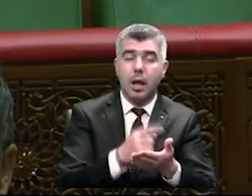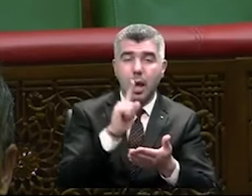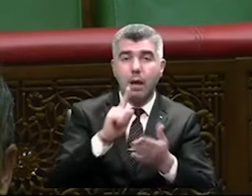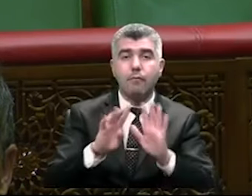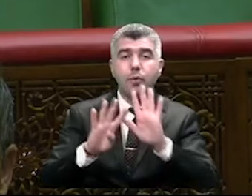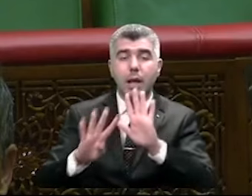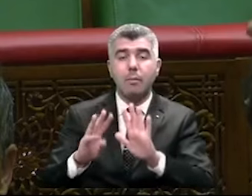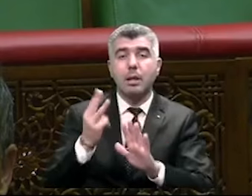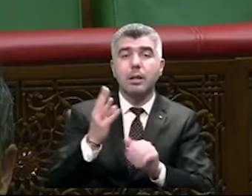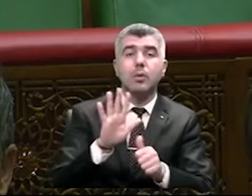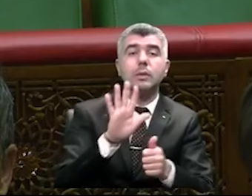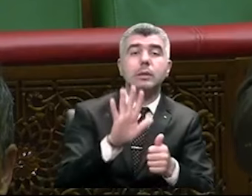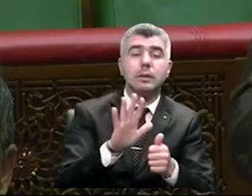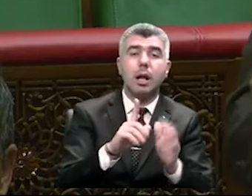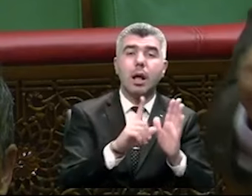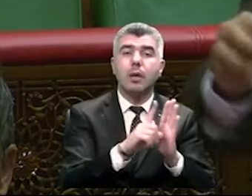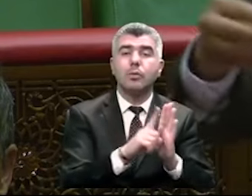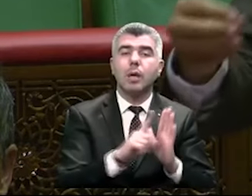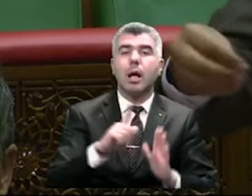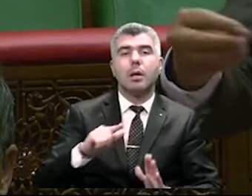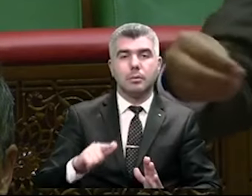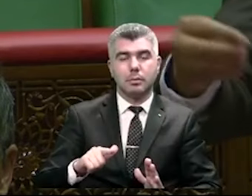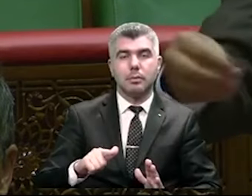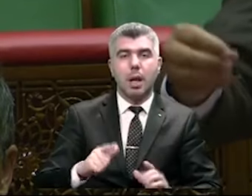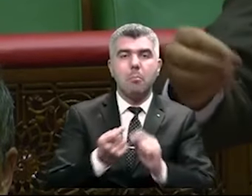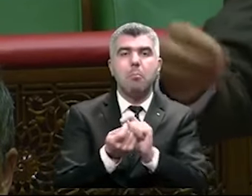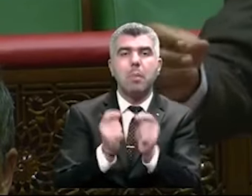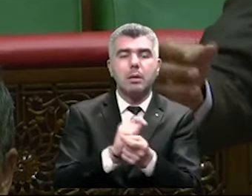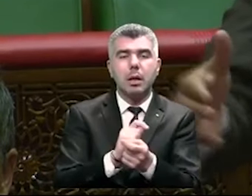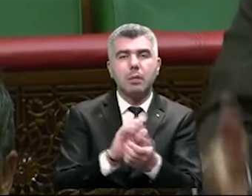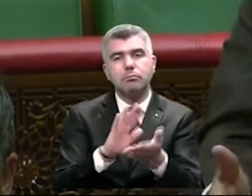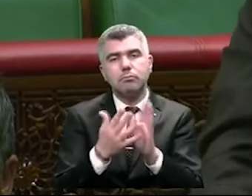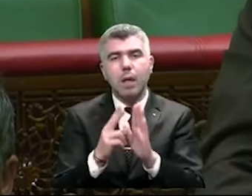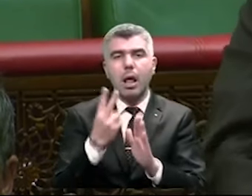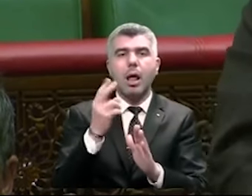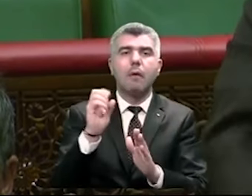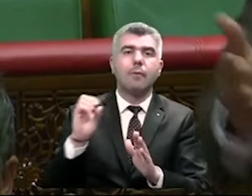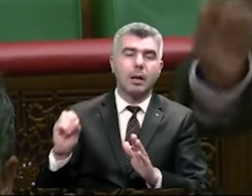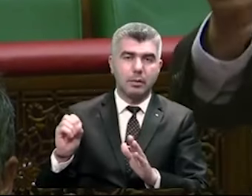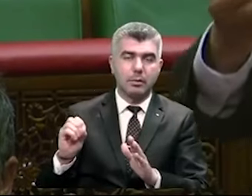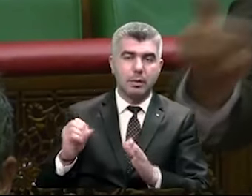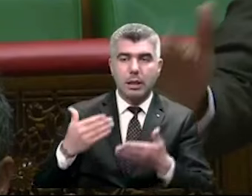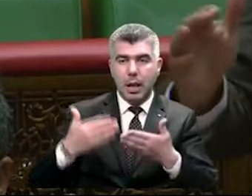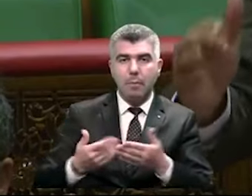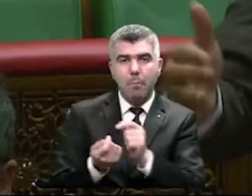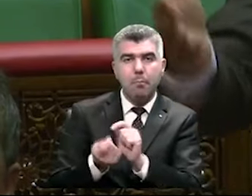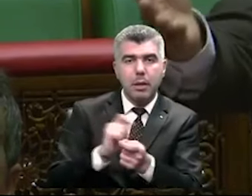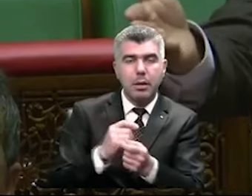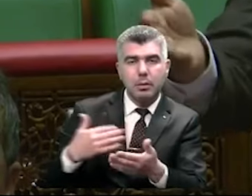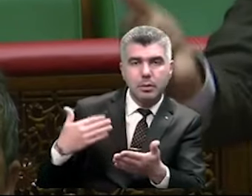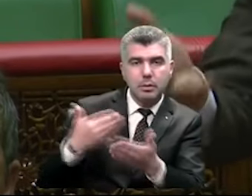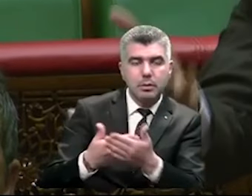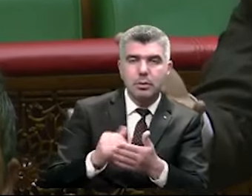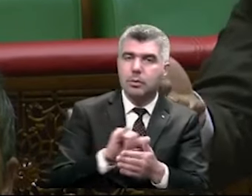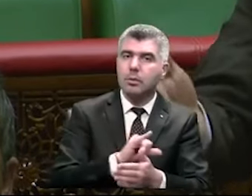1963 باش هذا القانون باش كاين يلا تعدل فيه حتى 2000 من 2000 لدابا ما تعدلت فيه حتى حاجه في هذا القانون